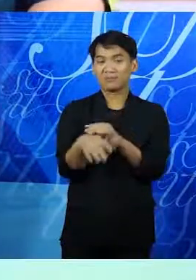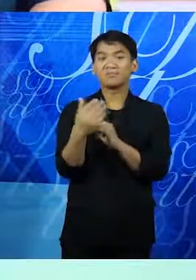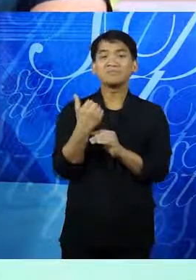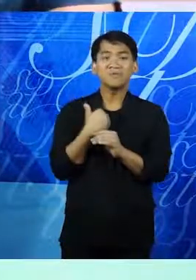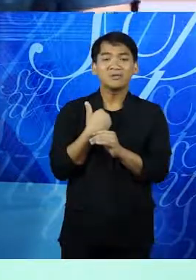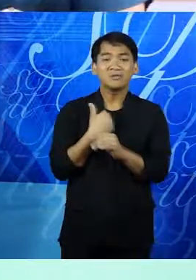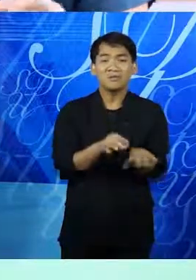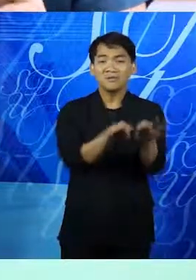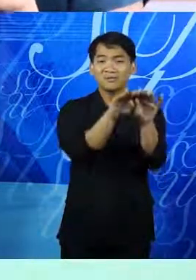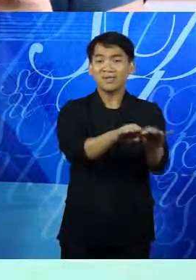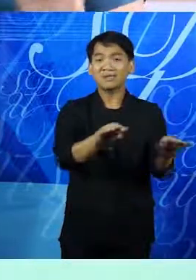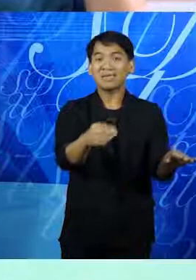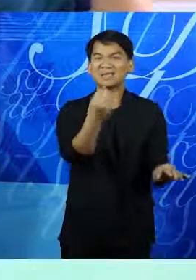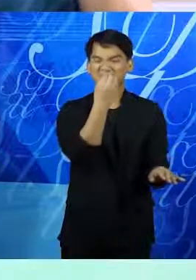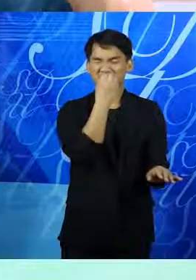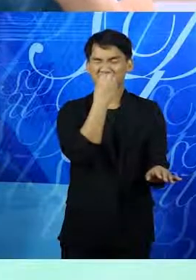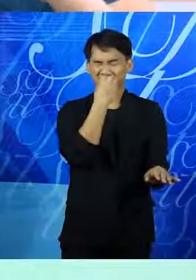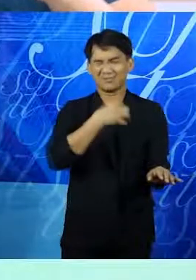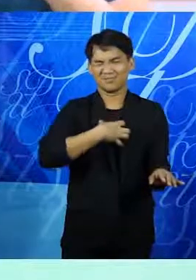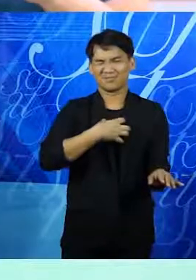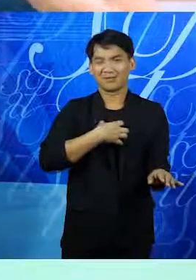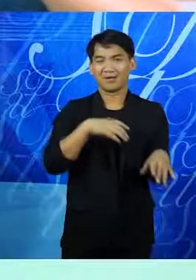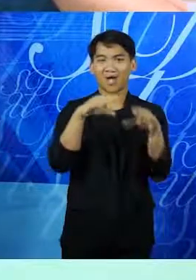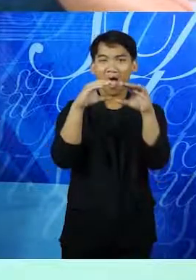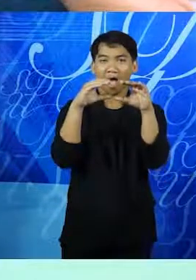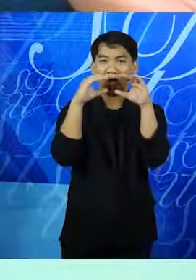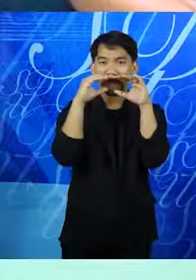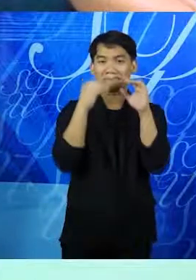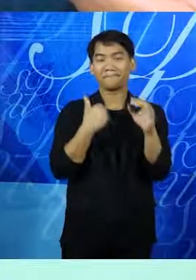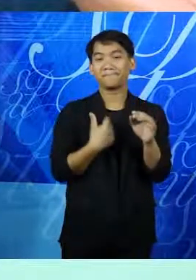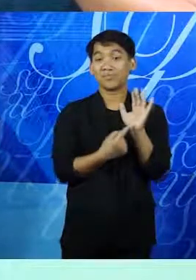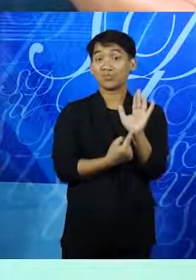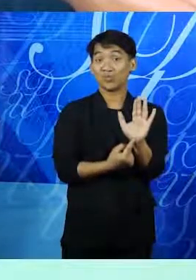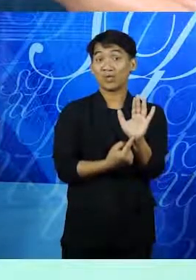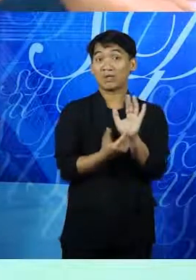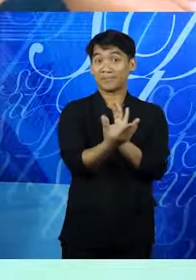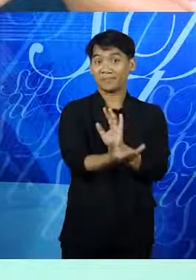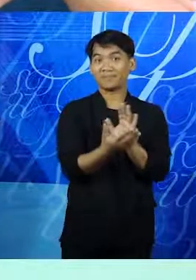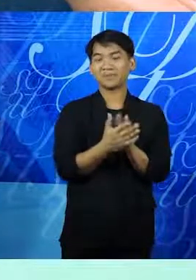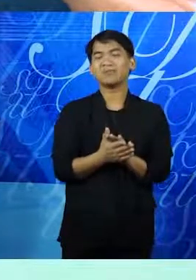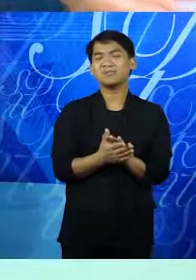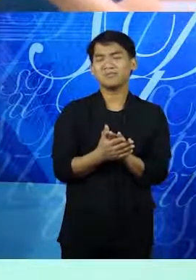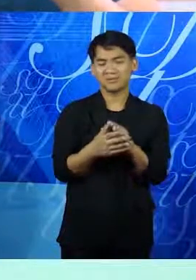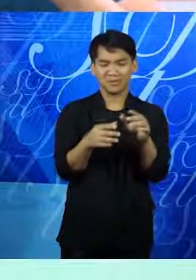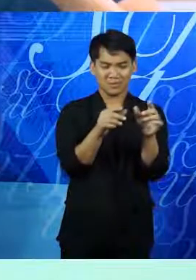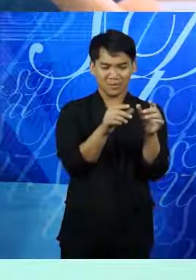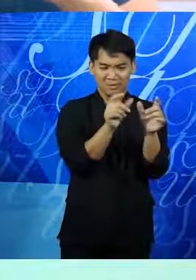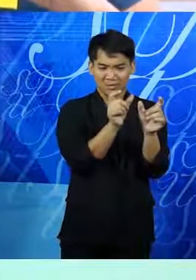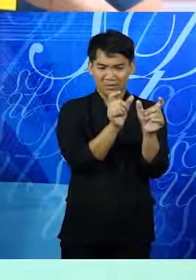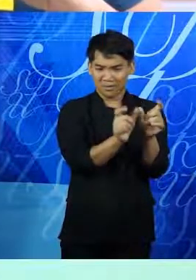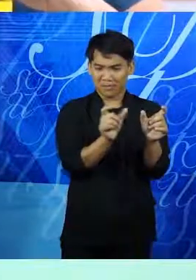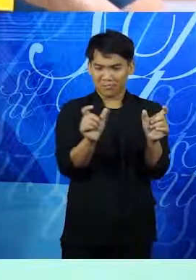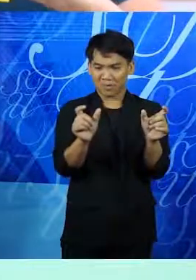กินนะคะอันนี้นะคะเป็นแฮมเบอร์เกอร์ใส่ลงมาเป็นและตัวสุดท้ายตัวนี้เนี่ยนะ